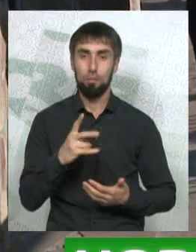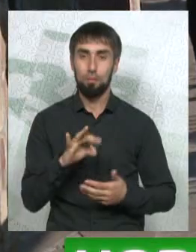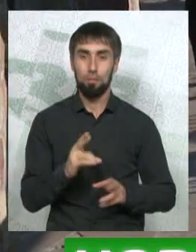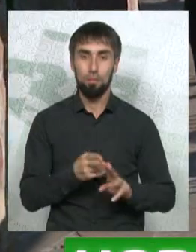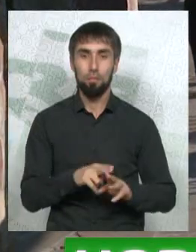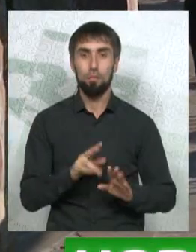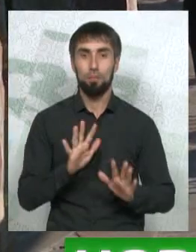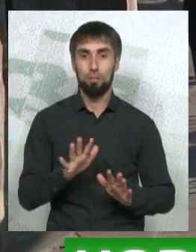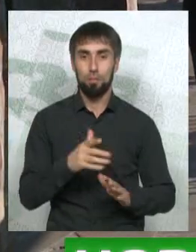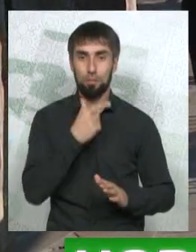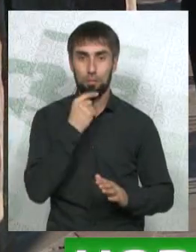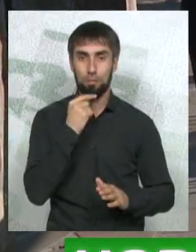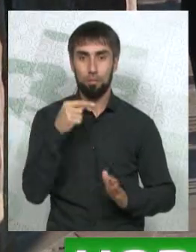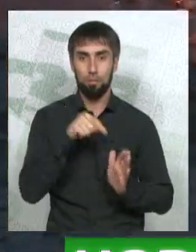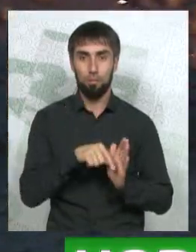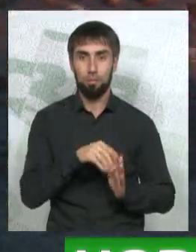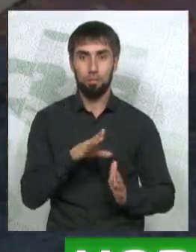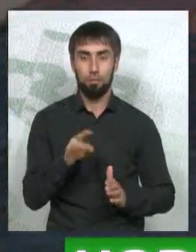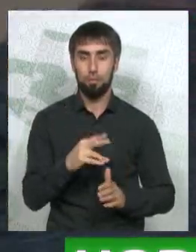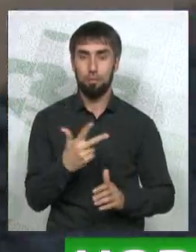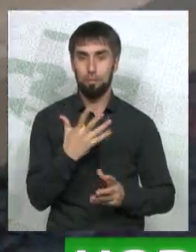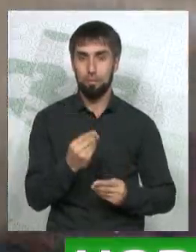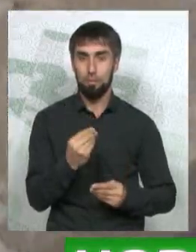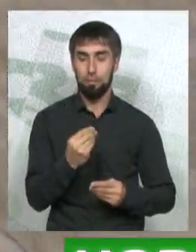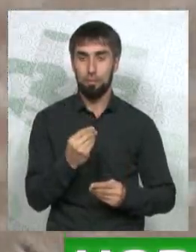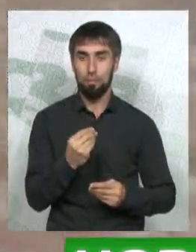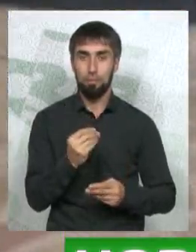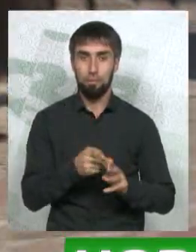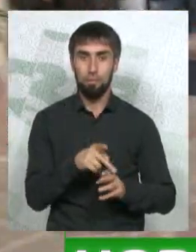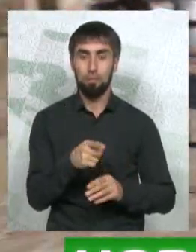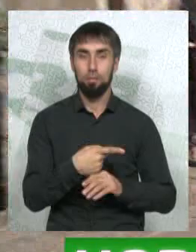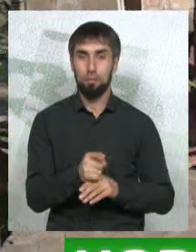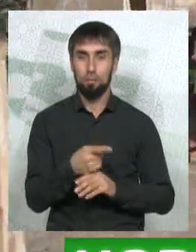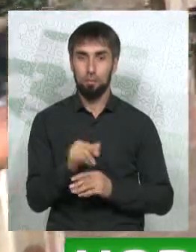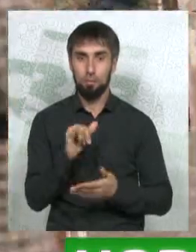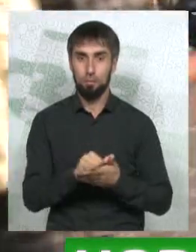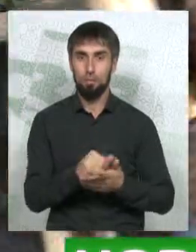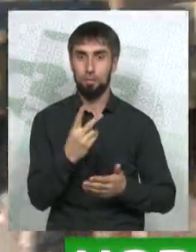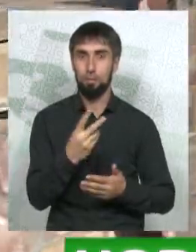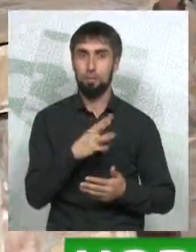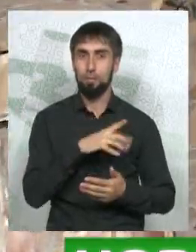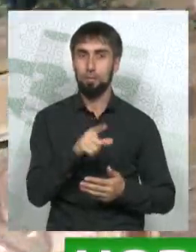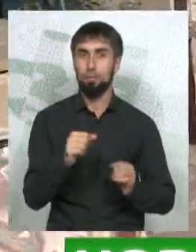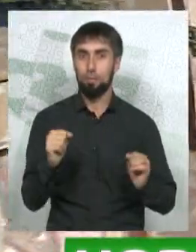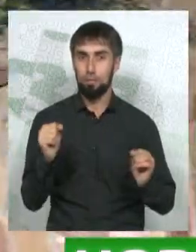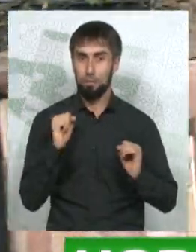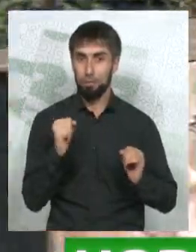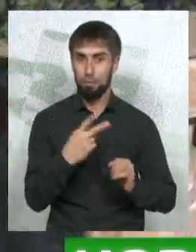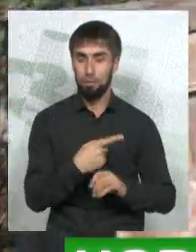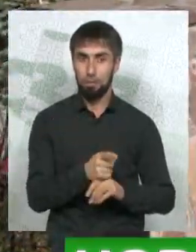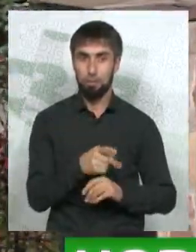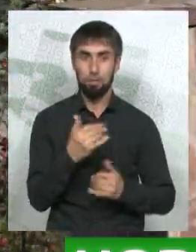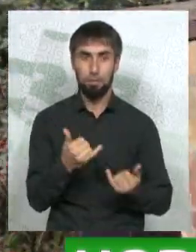это только украсило внешний вид. Третий день подряд Ингушетия бьет рекорды. Если предыдущие два оценят любители силовых видов спорта,